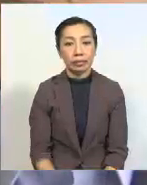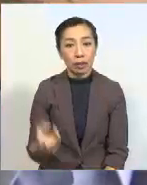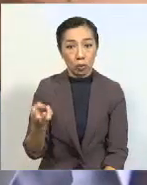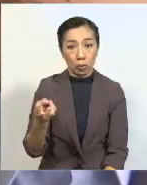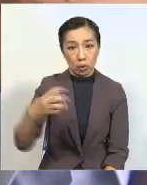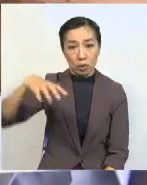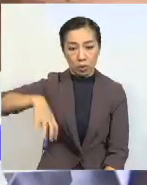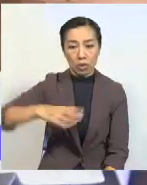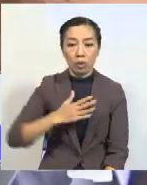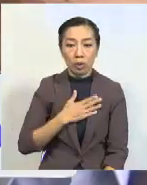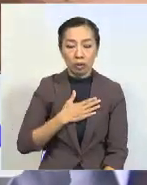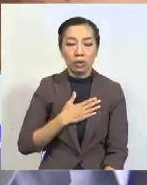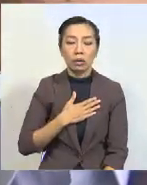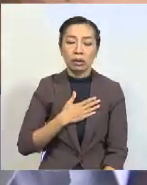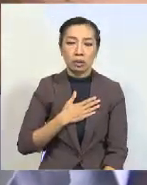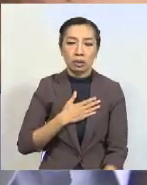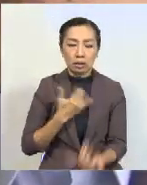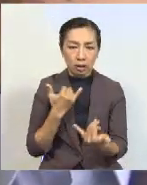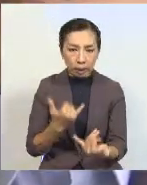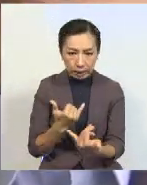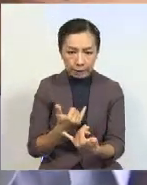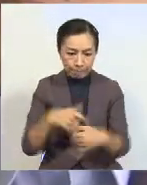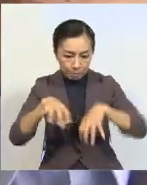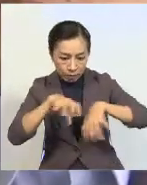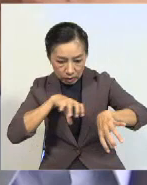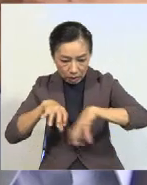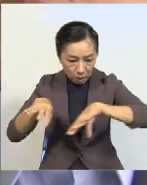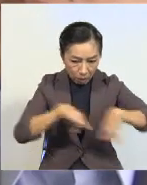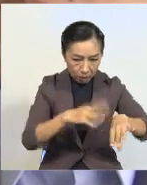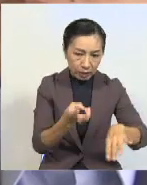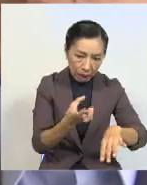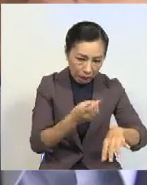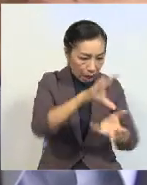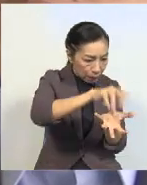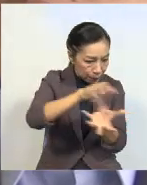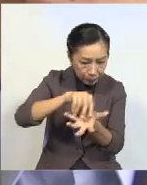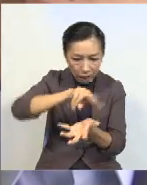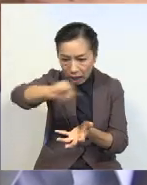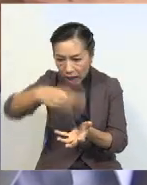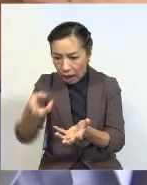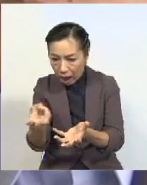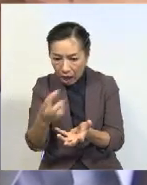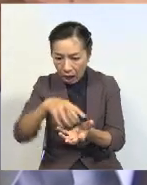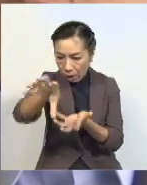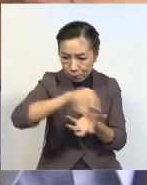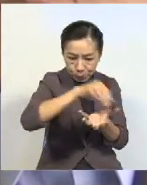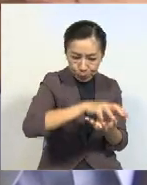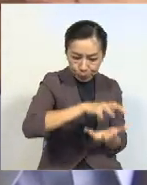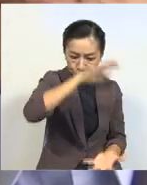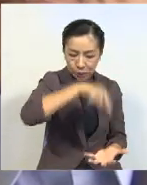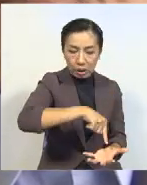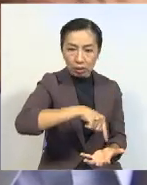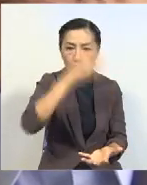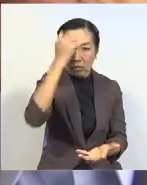าวเนี่ยก็ขณะนี้ก็ได้อยู่ระหว่างการเตรียมการหาเพิ่มเติมเมล็ดพันธุ์นะครับที่จะไ